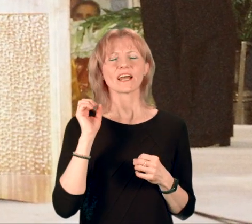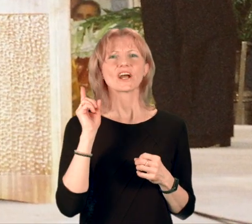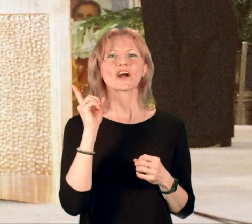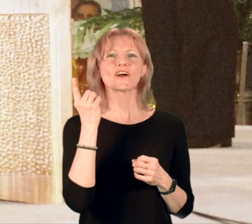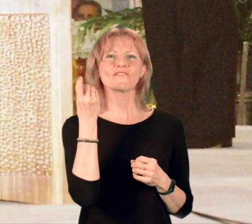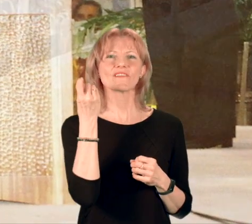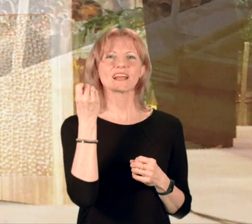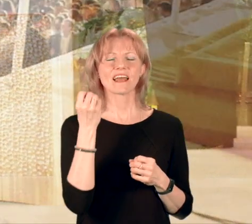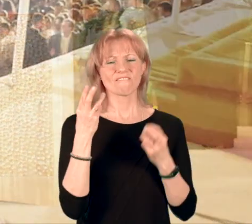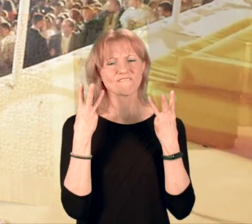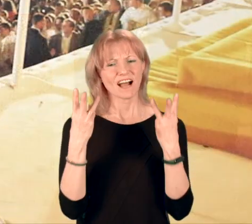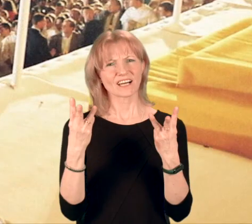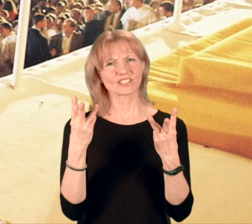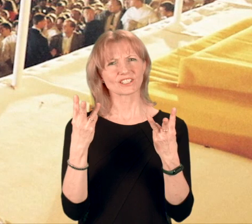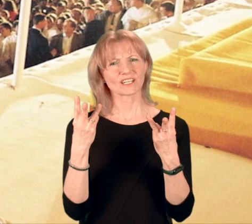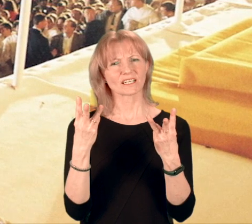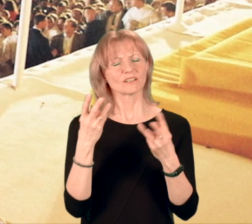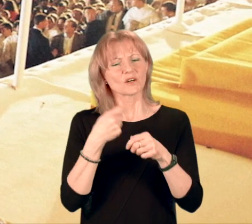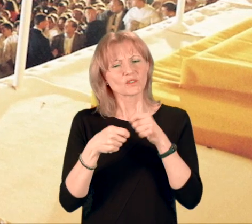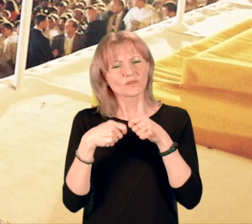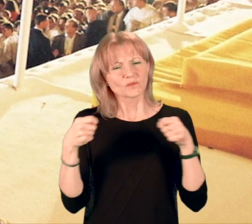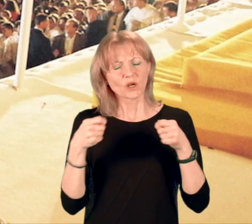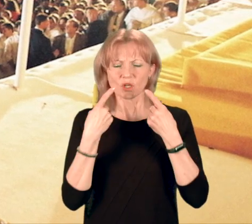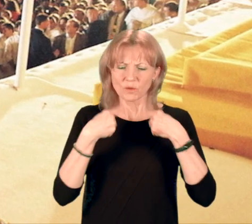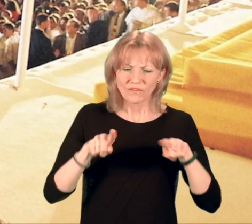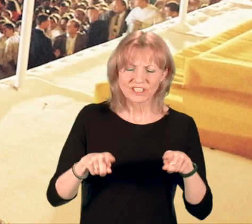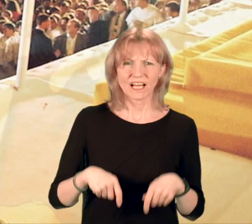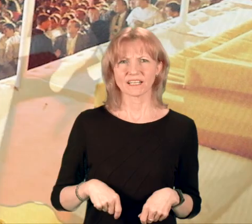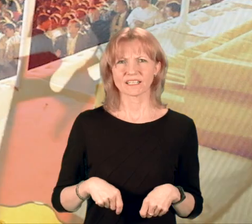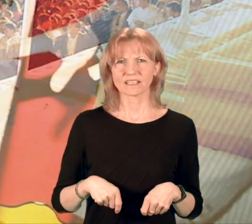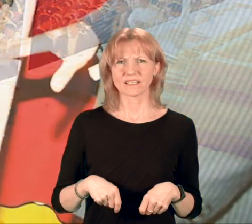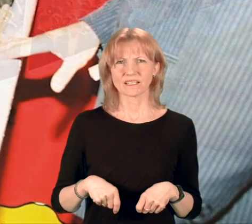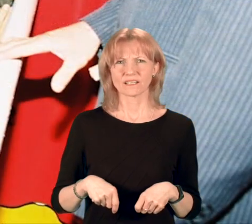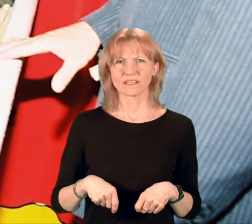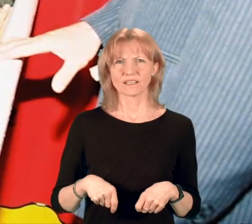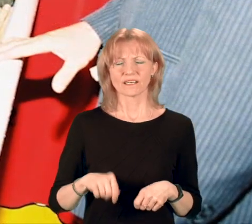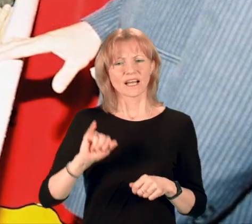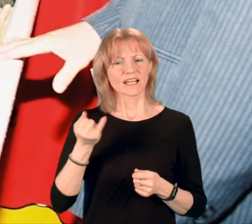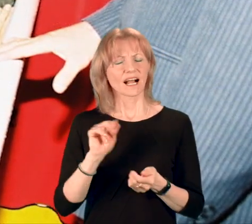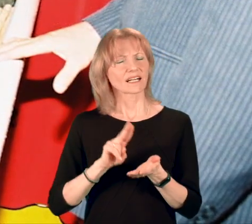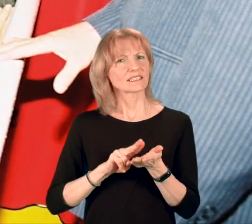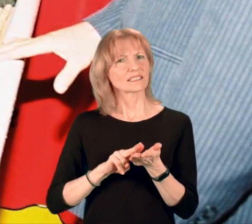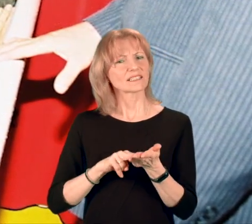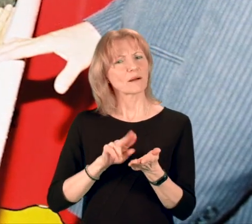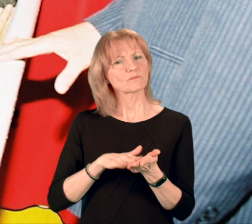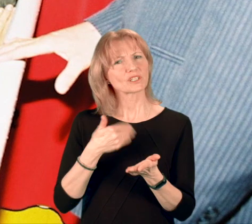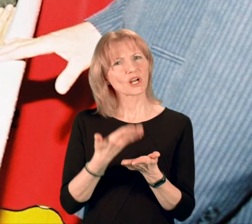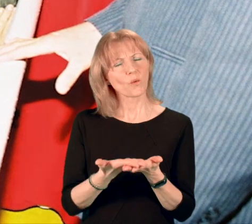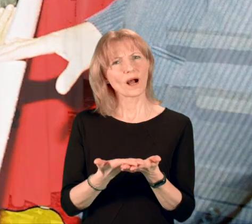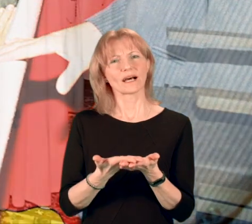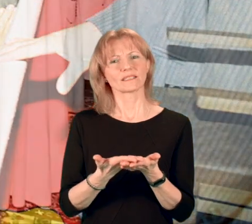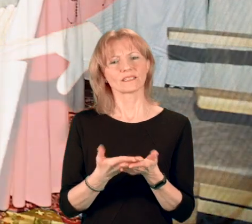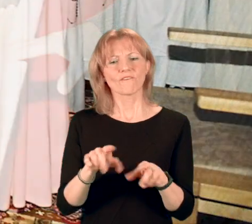chwile ważne, rozstrzygające, odpowiedzialne, jak na przykład